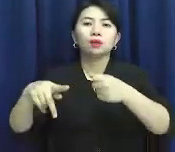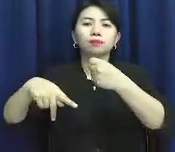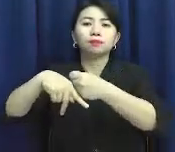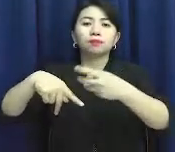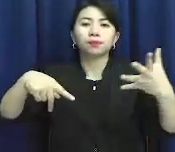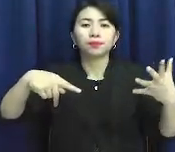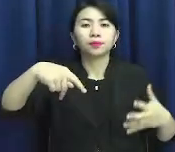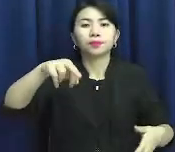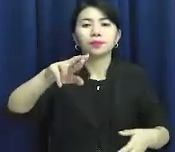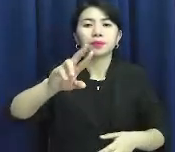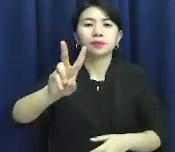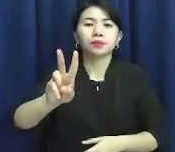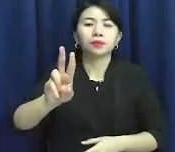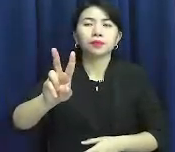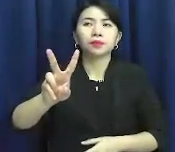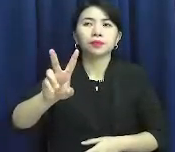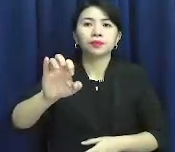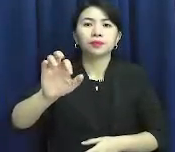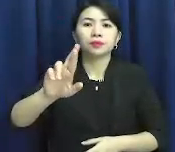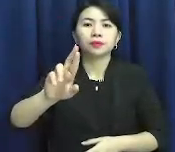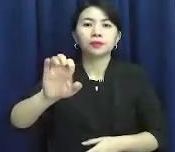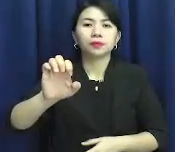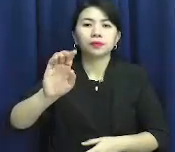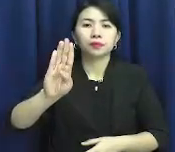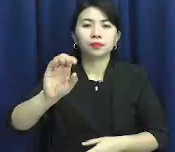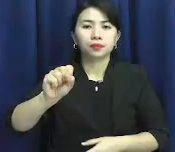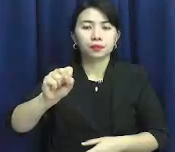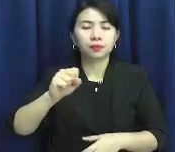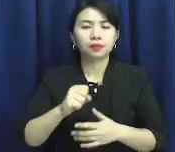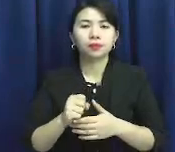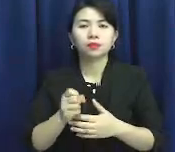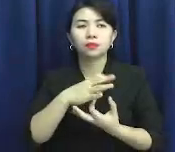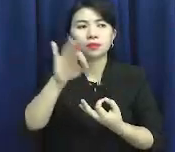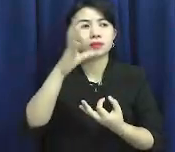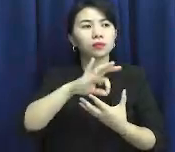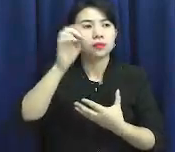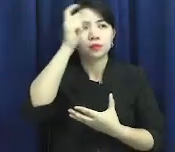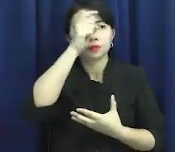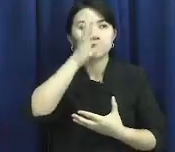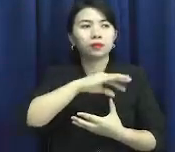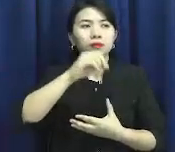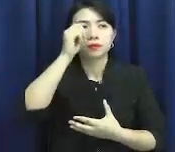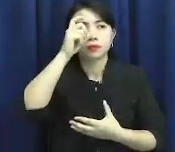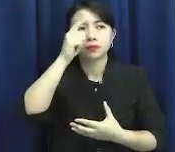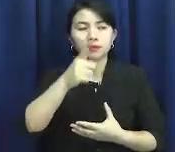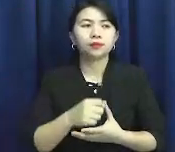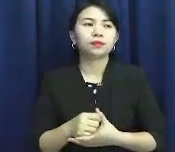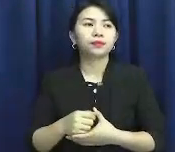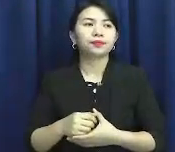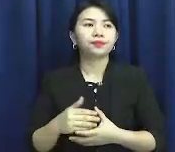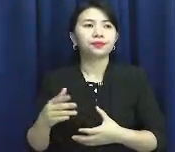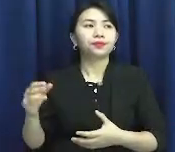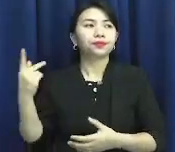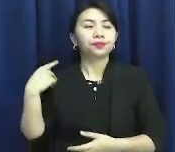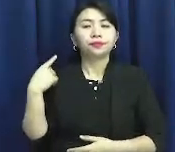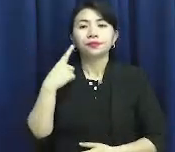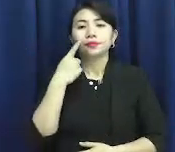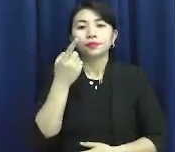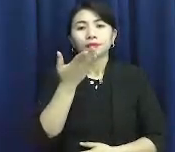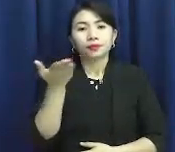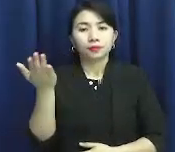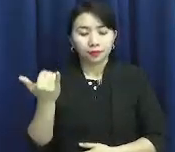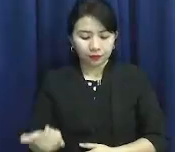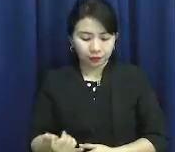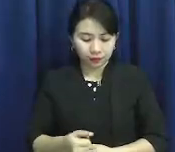Ituloy natin yung sunod. The Spirit of wisdom and understanding. Mamaya pala, dito muna, may gusto pa akong idugtong. The Spirit